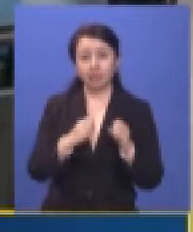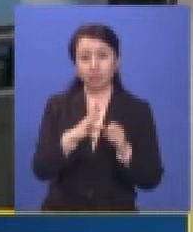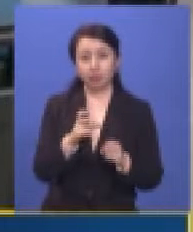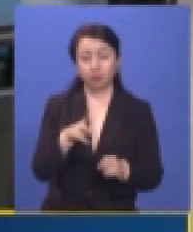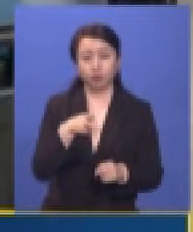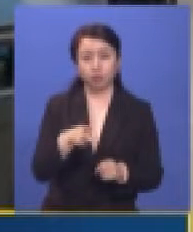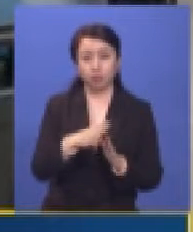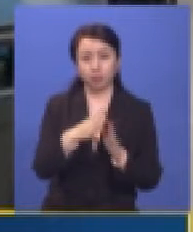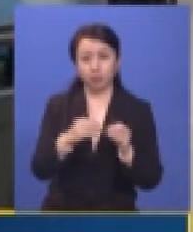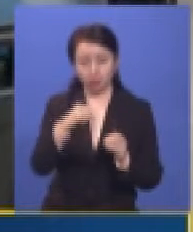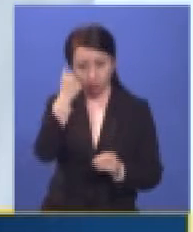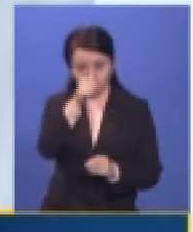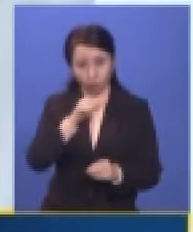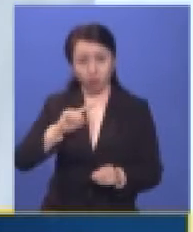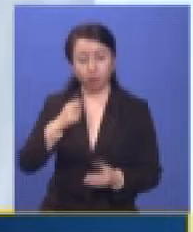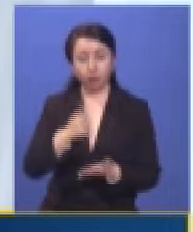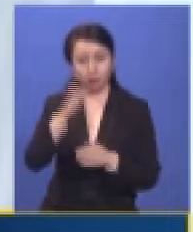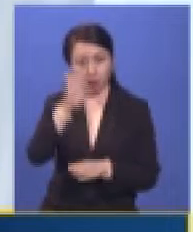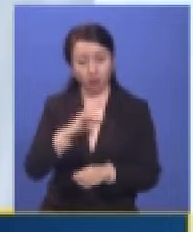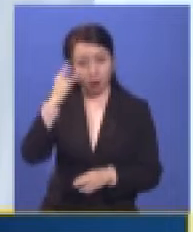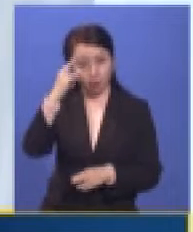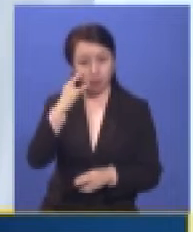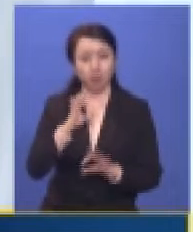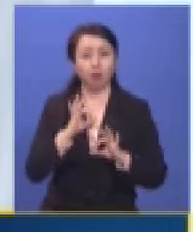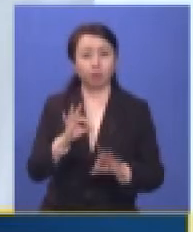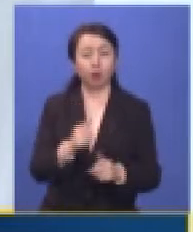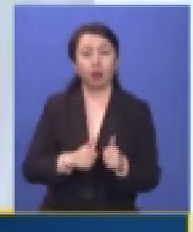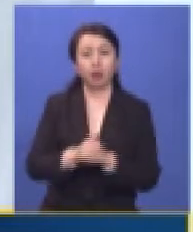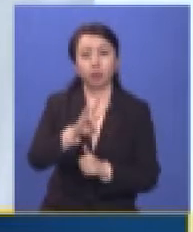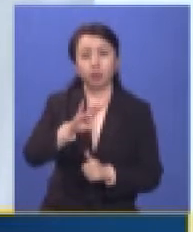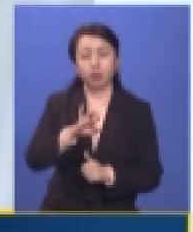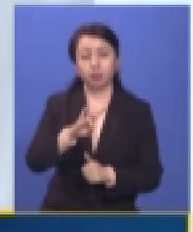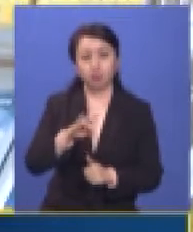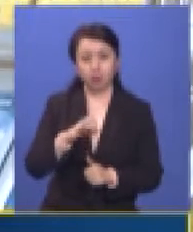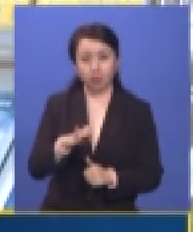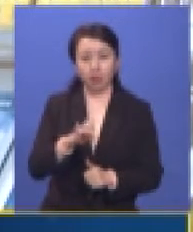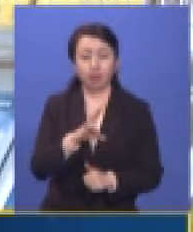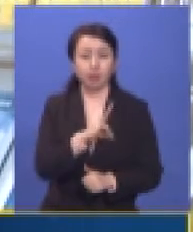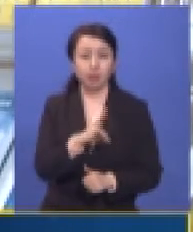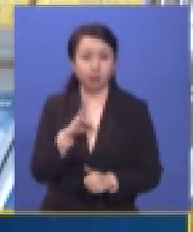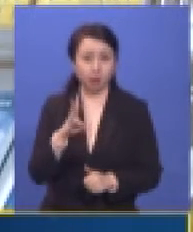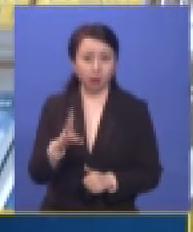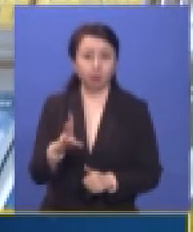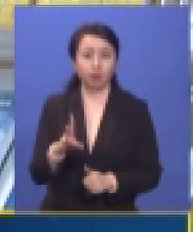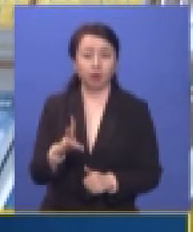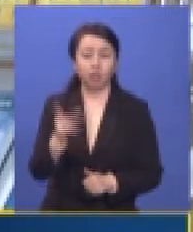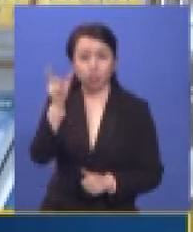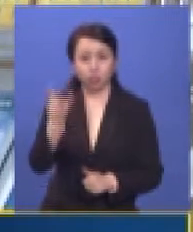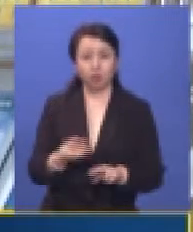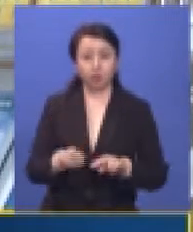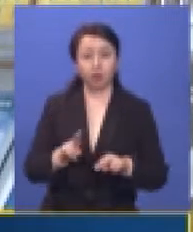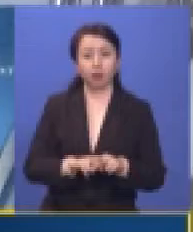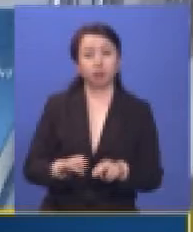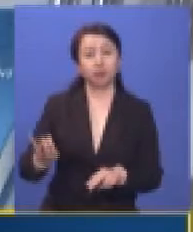14 июня 2010 года первый президент Казахстана объявлен лидером нации Ельбасы. Нурсултан Абишевич Назарбаев – человек, который